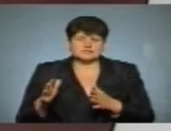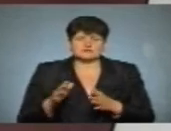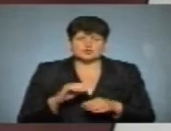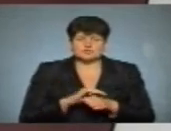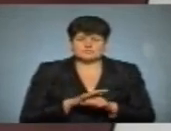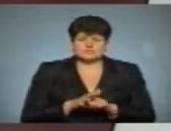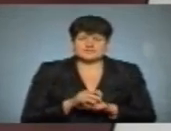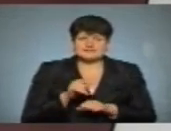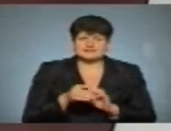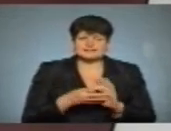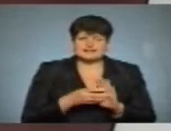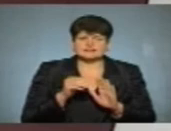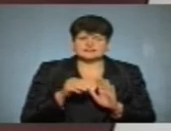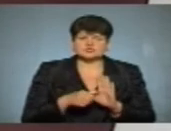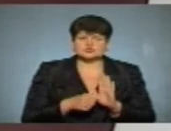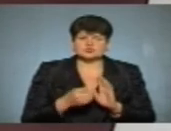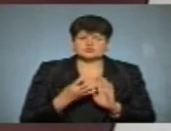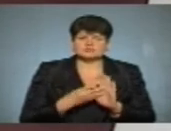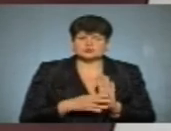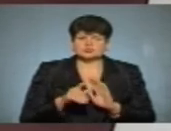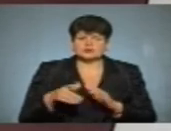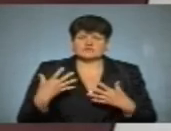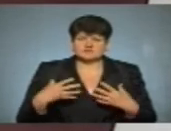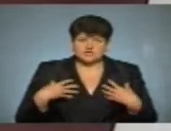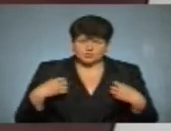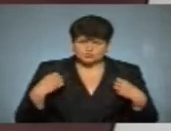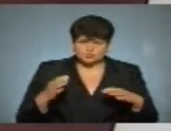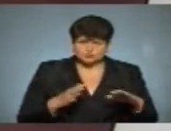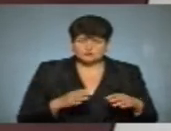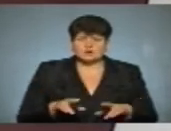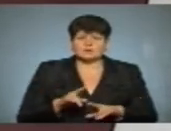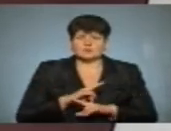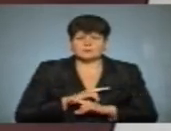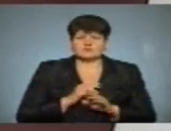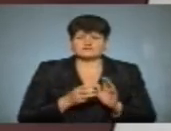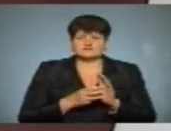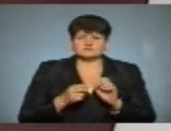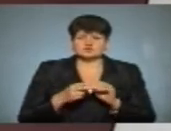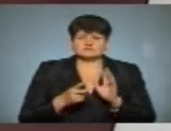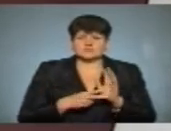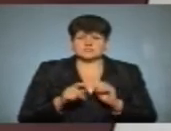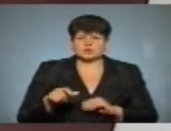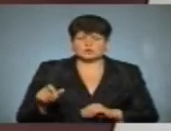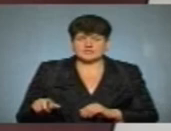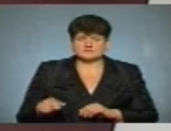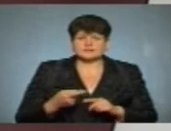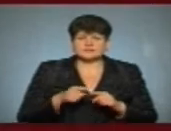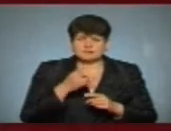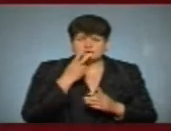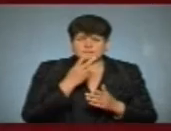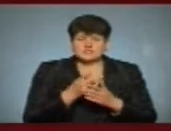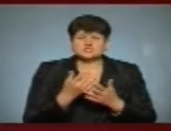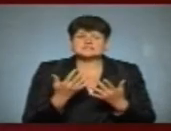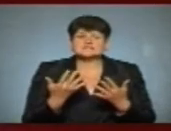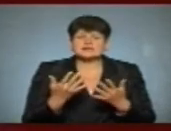COVID-19. Із них 9690 пацієнтів вже одужали, померло 718 людей. На цій карті ви бачите,